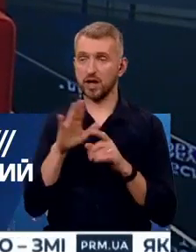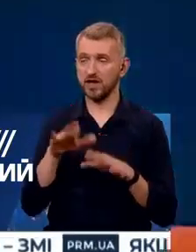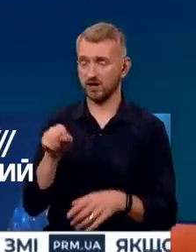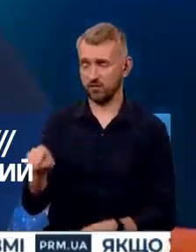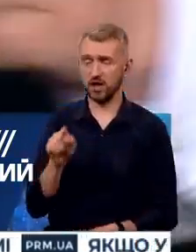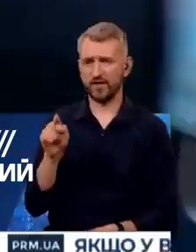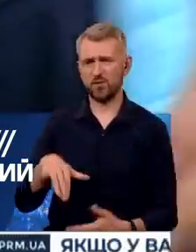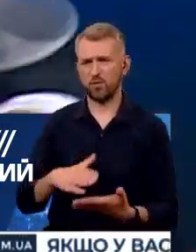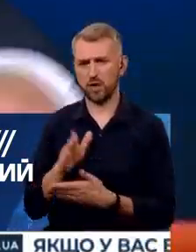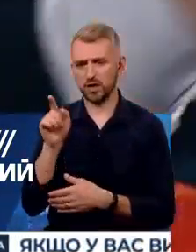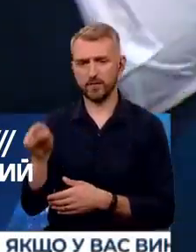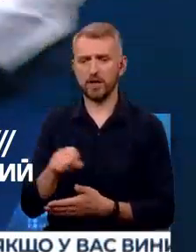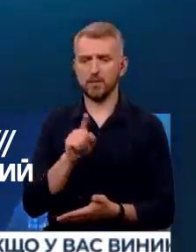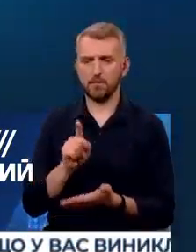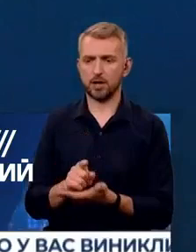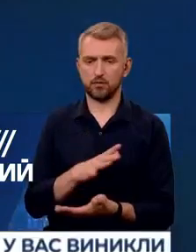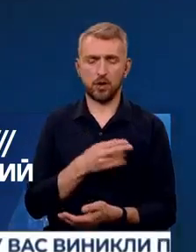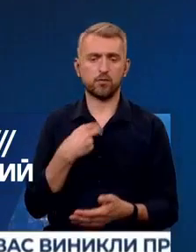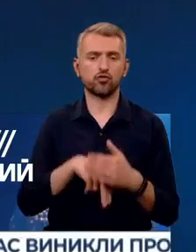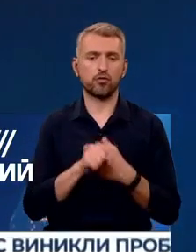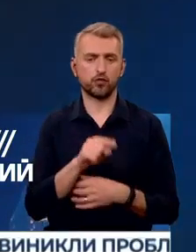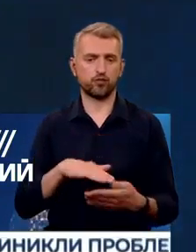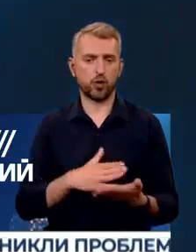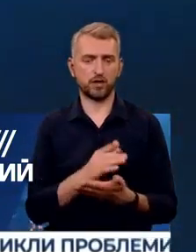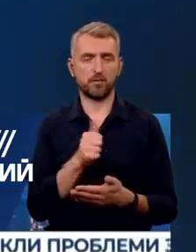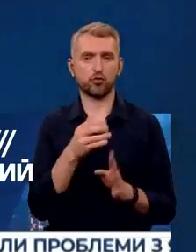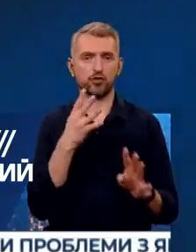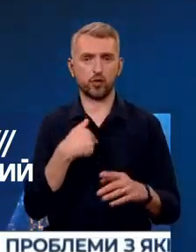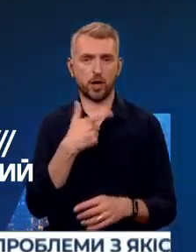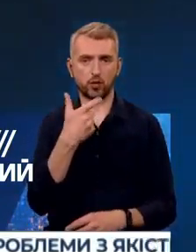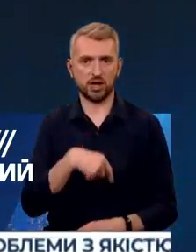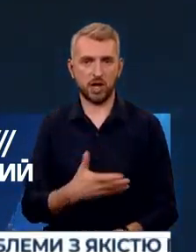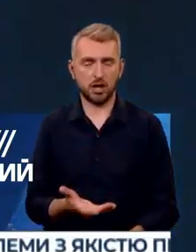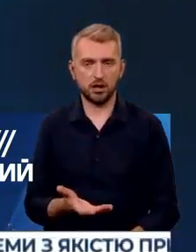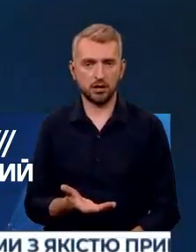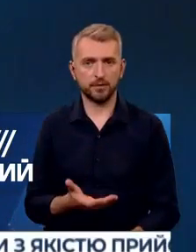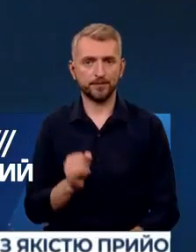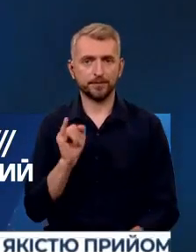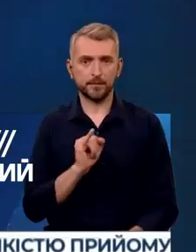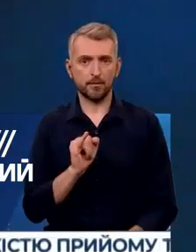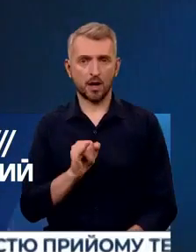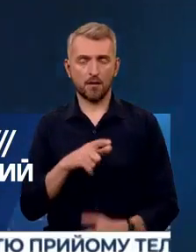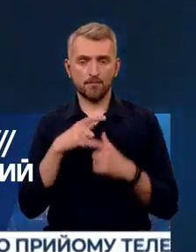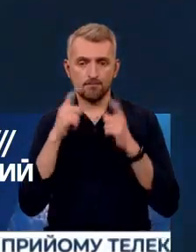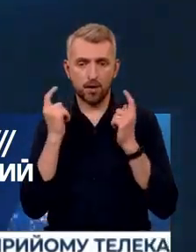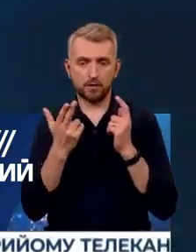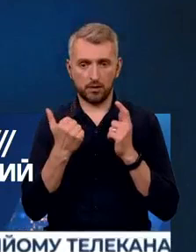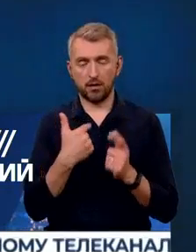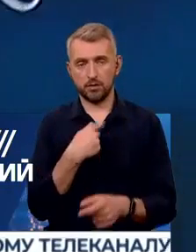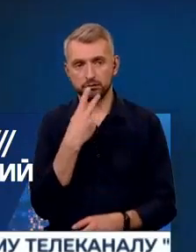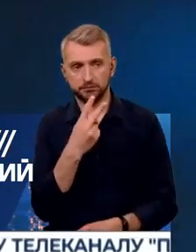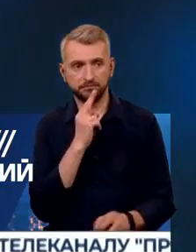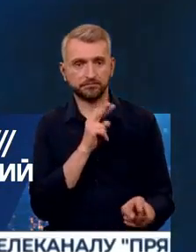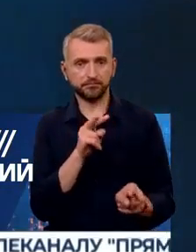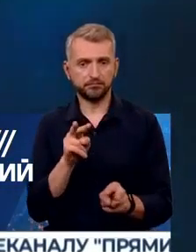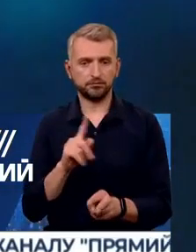Да, ви політик, ви маєте і бути... А при чому там політик? В першу чергу я людина. Я розумію. І в масці, і я дивлюсь,